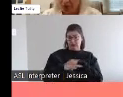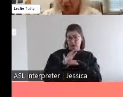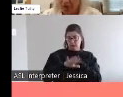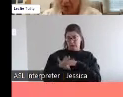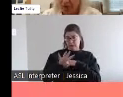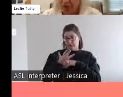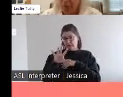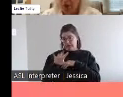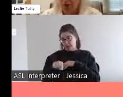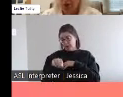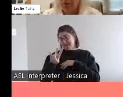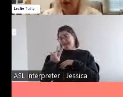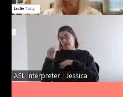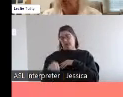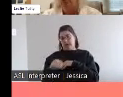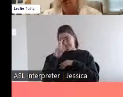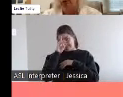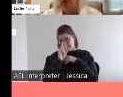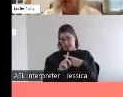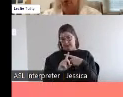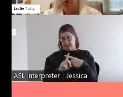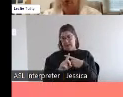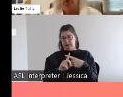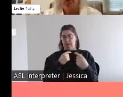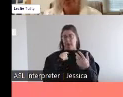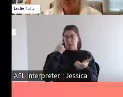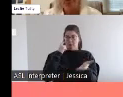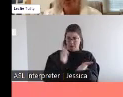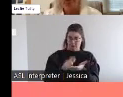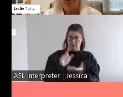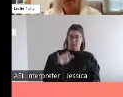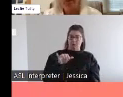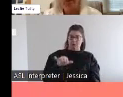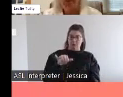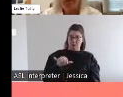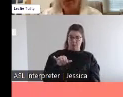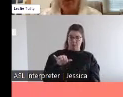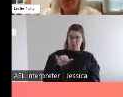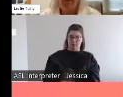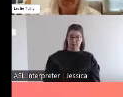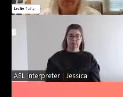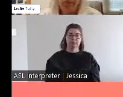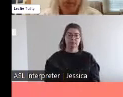couple était à hauteur de 45,7% des réponses.